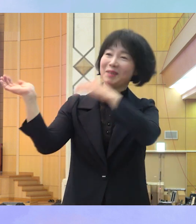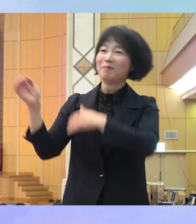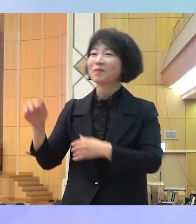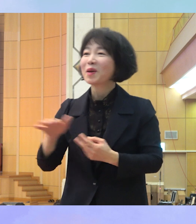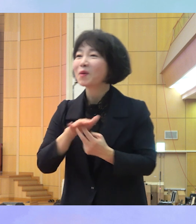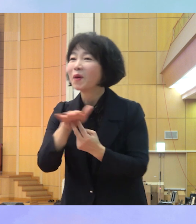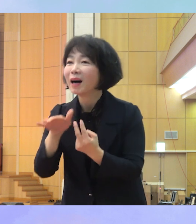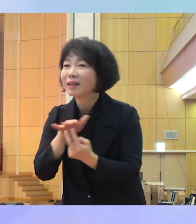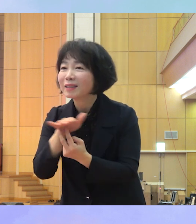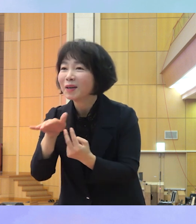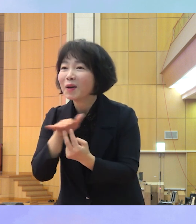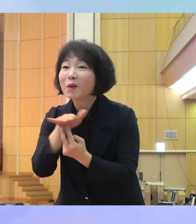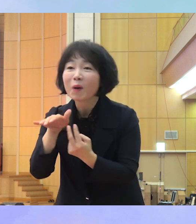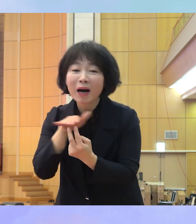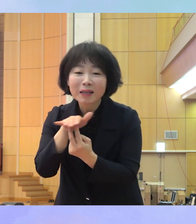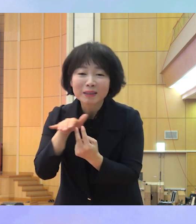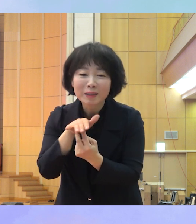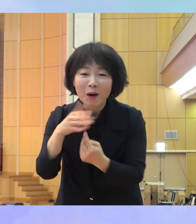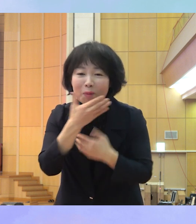요한복음